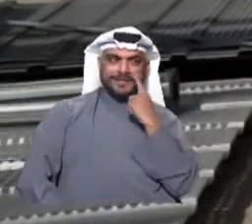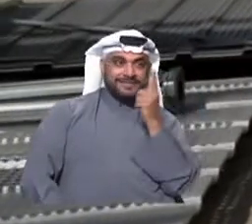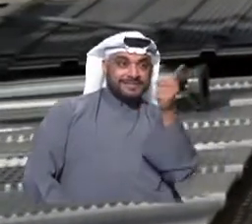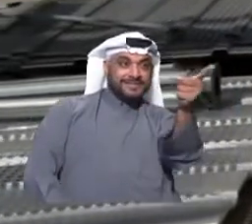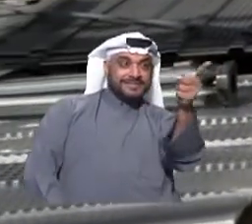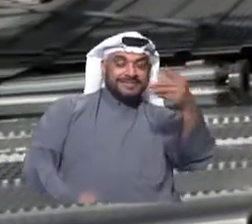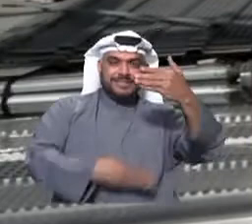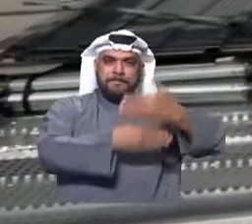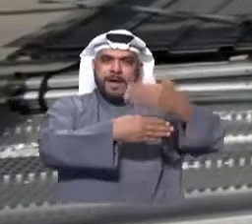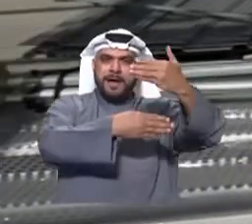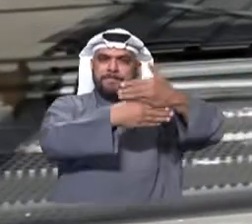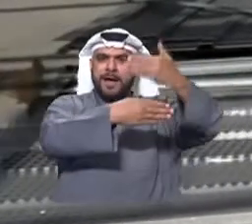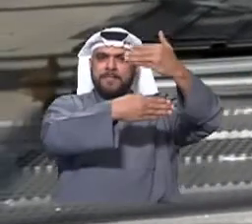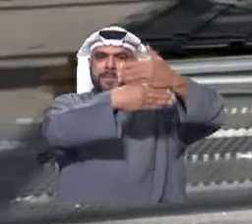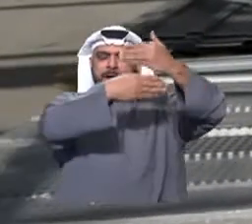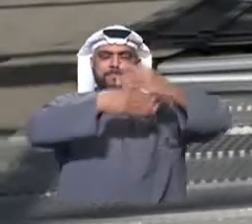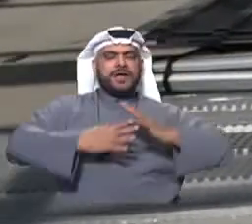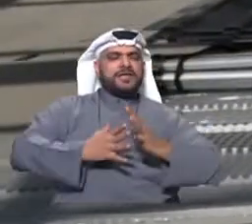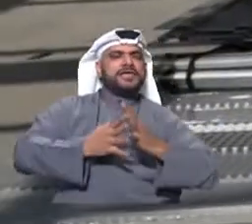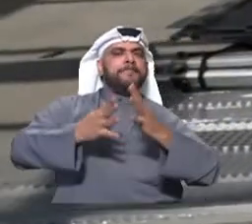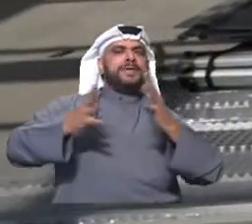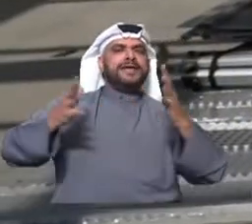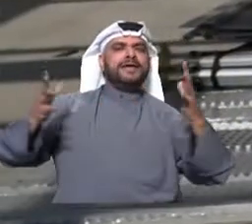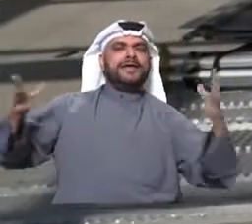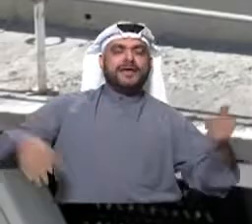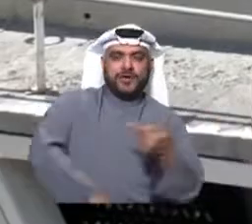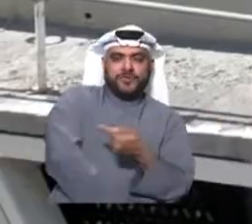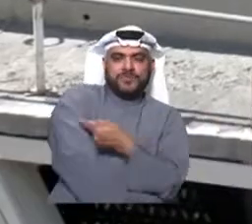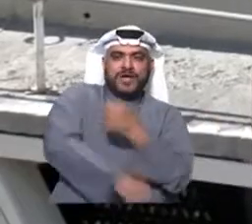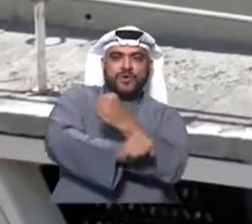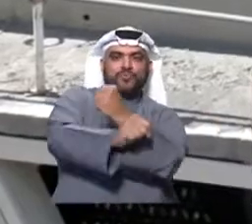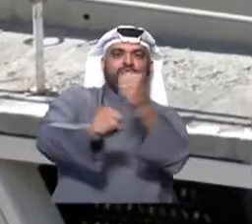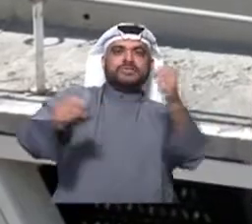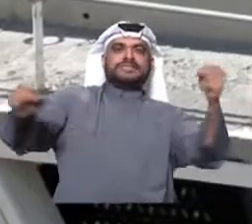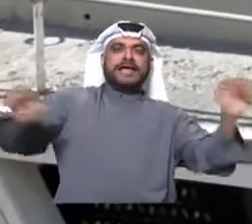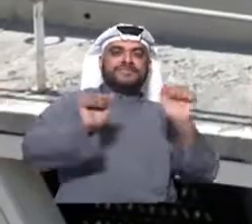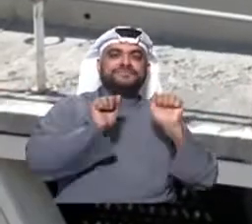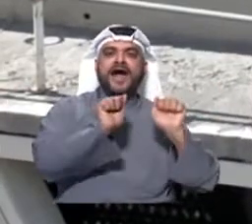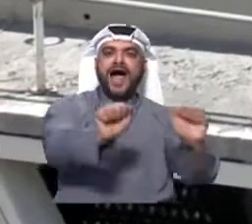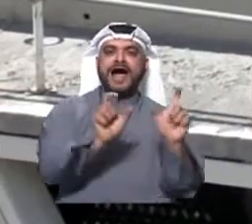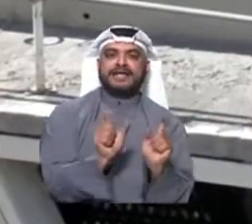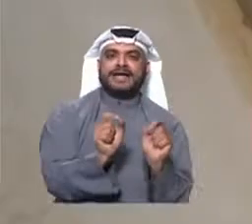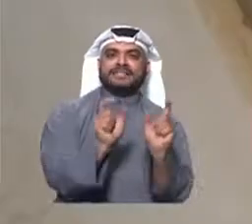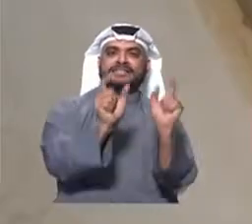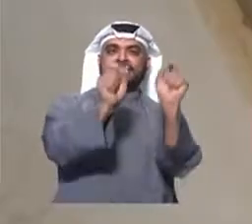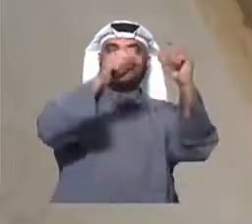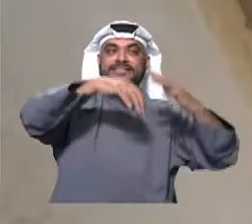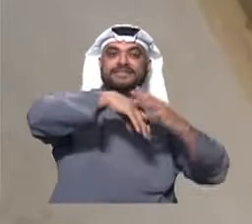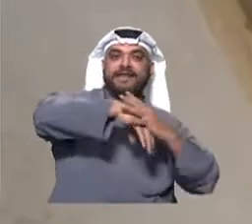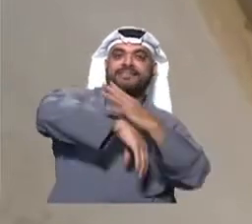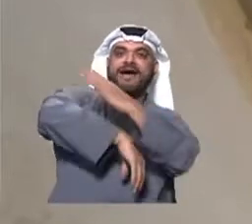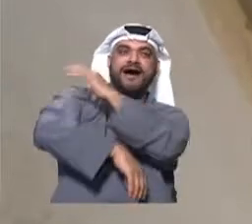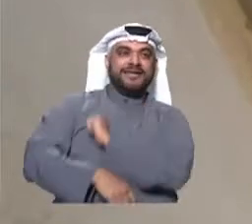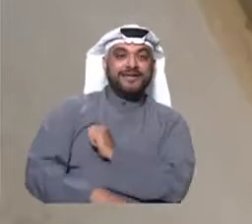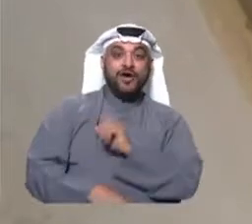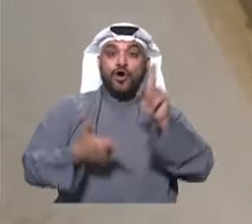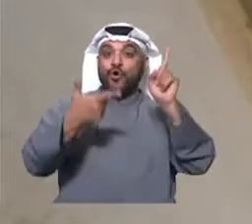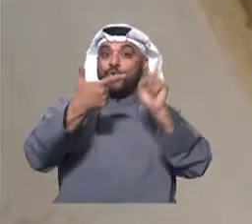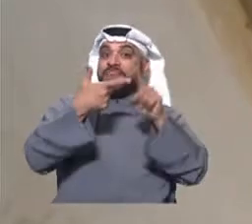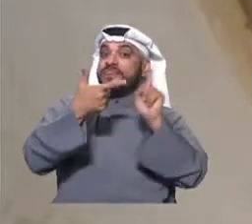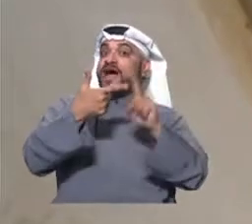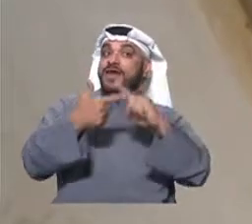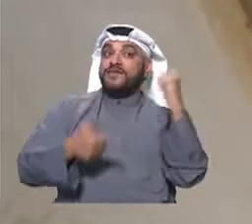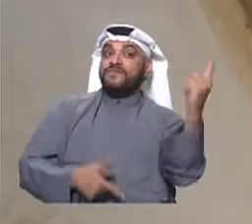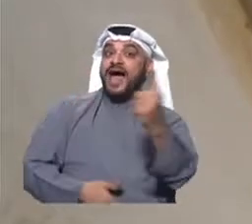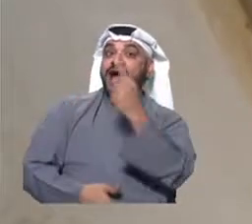طبي ضخم يندرج ضمن الخطة الطموحة لكويت جديدة 2035، ويحتوي مبنى المستشفى الرئيسي على